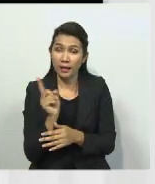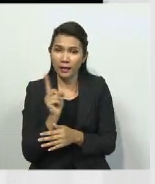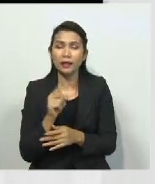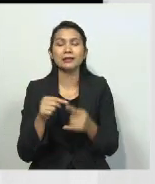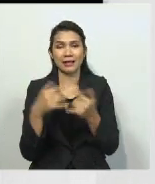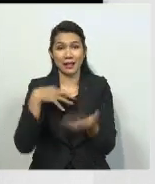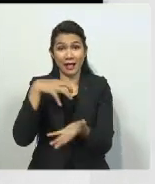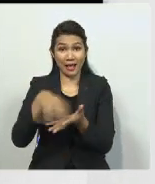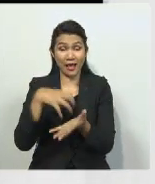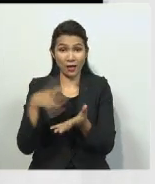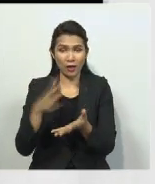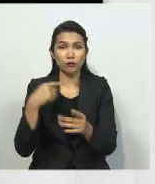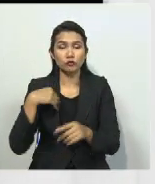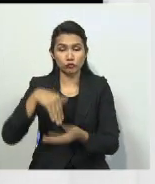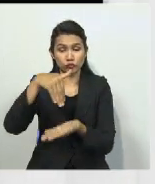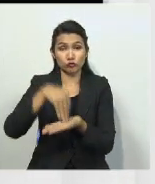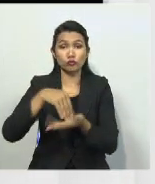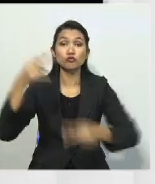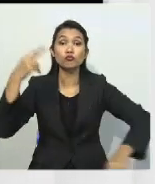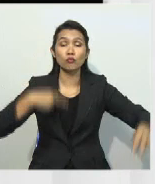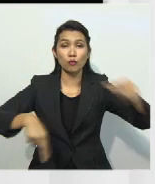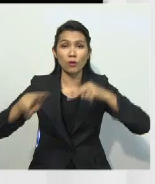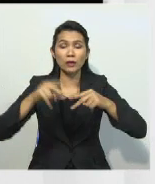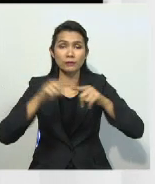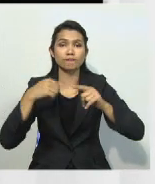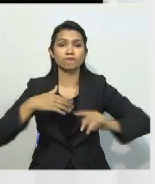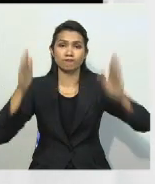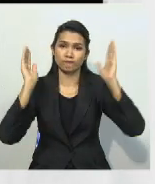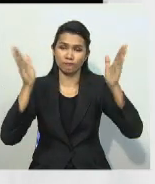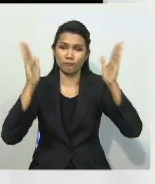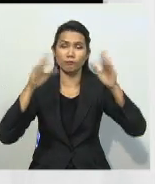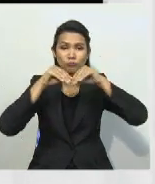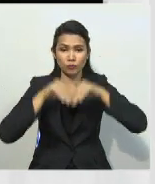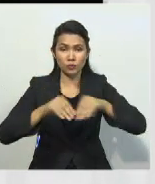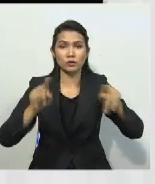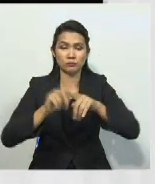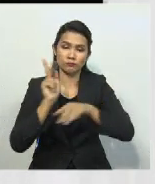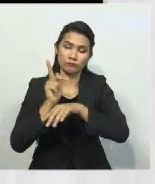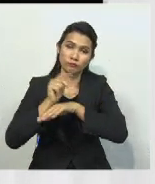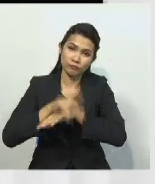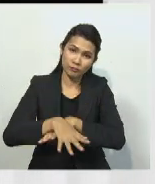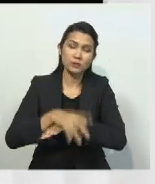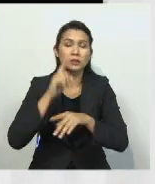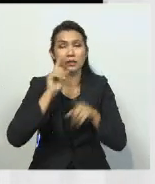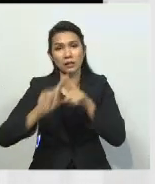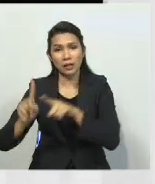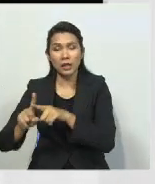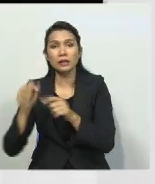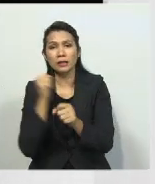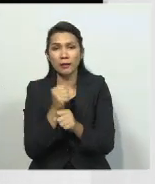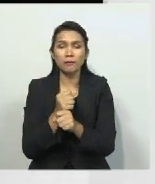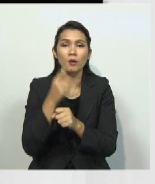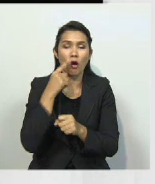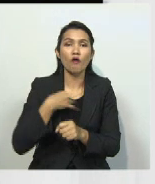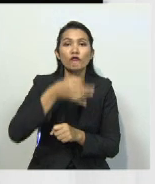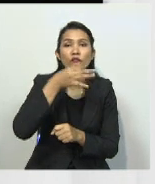ณาพูดถึงไปนะคะก็คือศูนย์ควบคุมการหาเสียงทางโซเชียลมีเดียร่วมกับหน่วยงานที่เกี่ยวข้องควบคุมการทุจริต